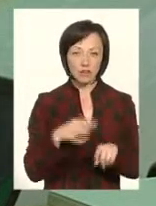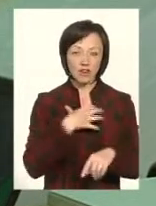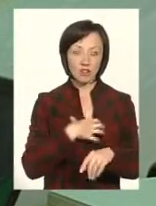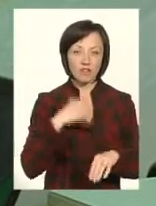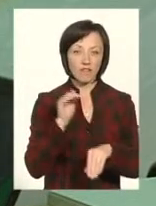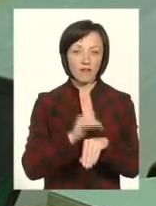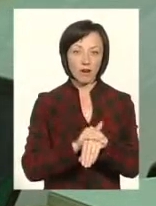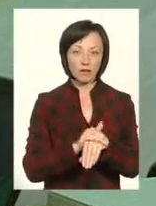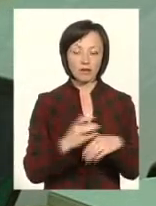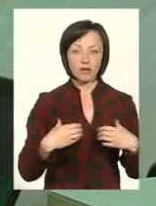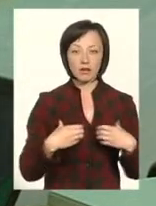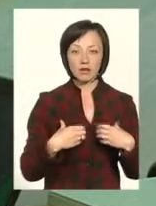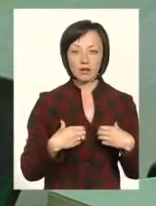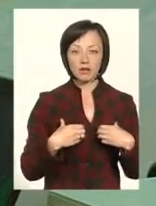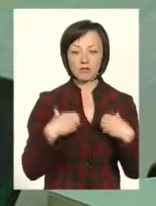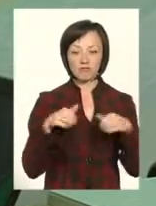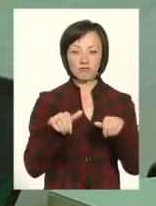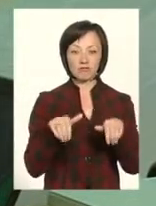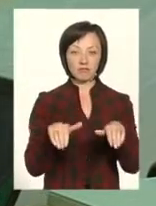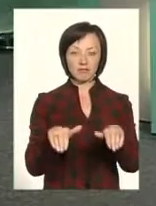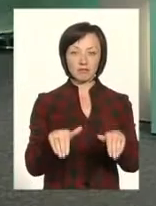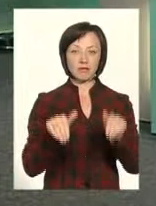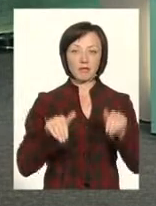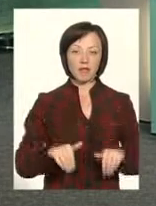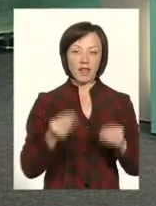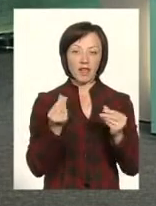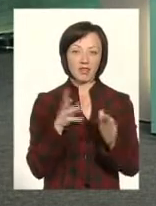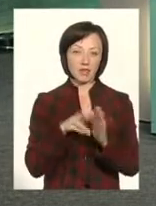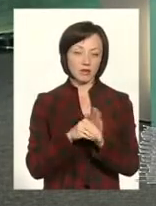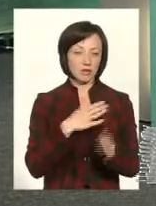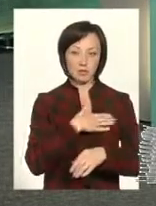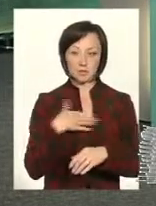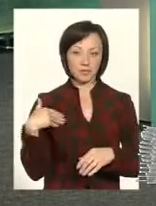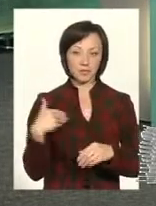фактор, який відлякує в деякій мірі інвесторів.